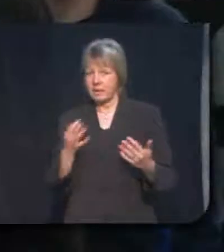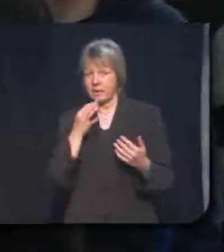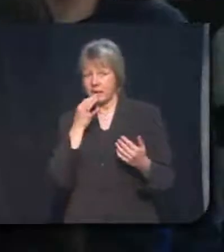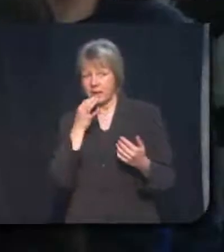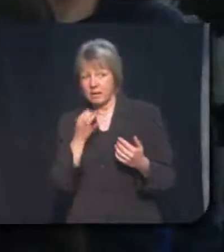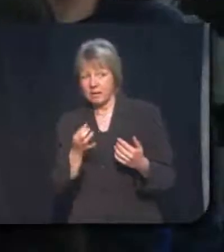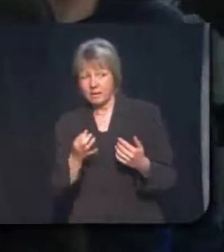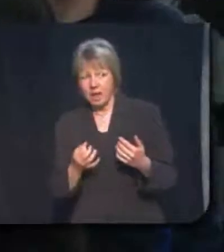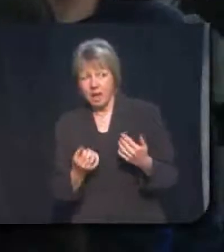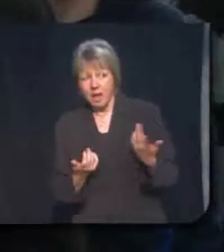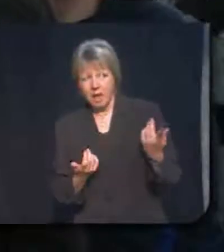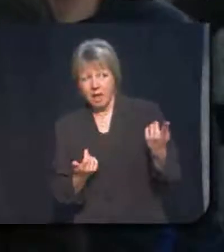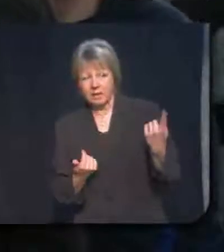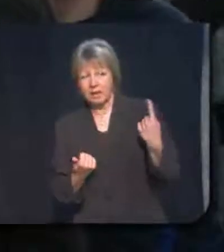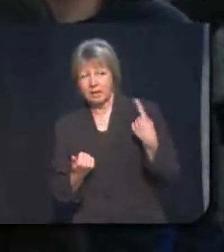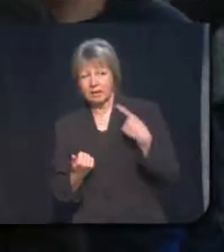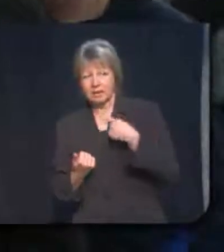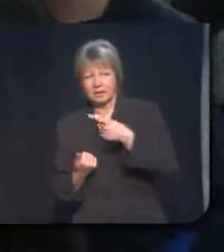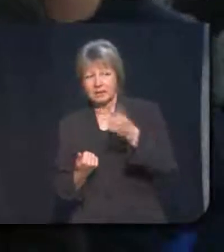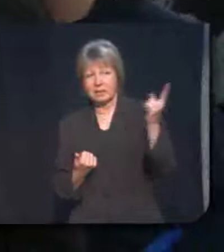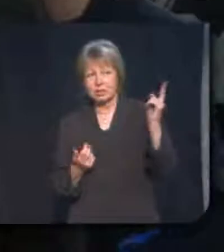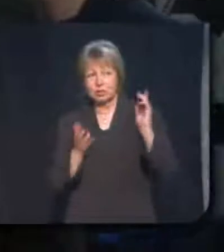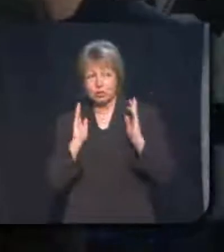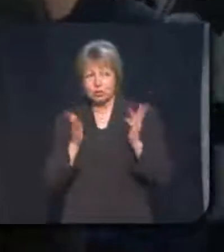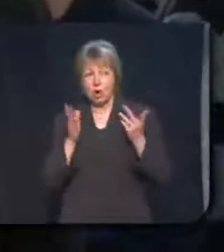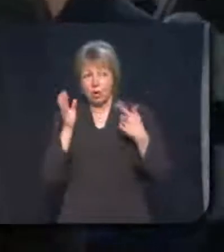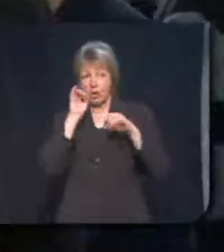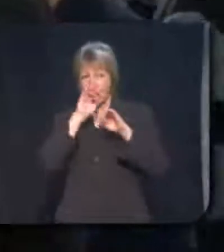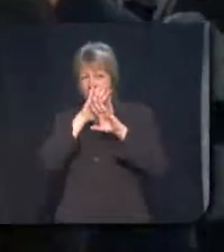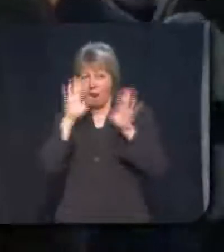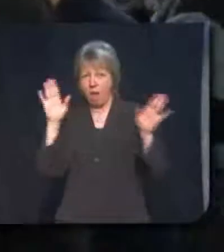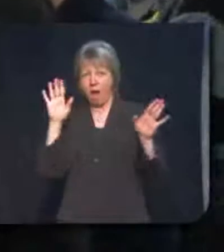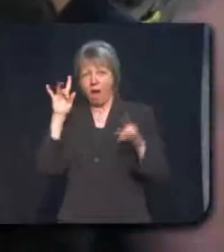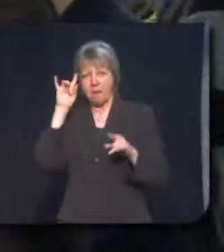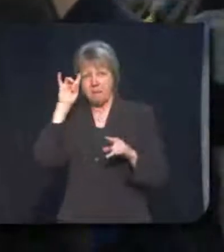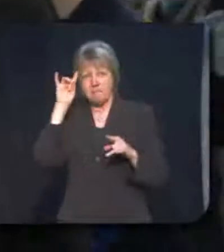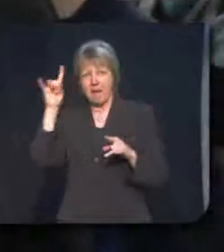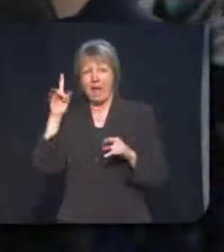Meinung dazu wie Ihr diesen Antrag abstimmen wollt jetzt abgeschlossen